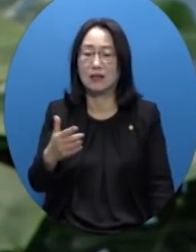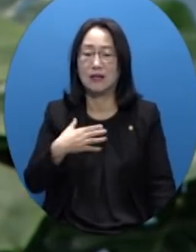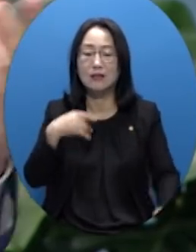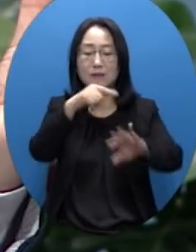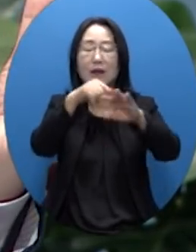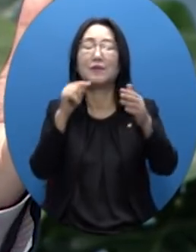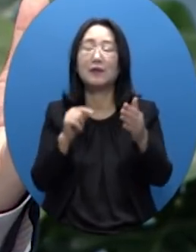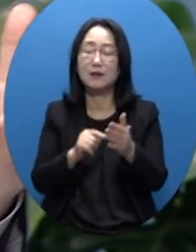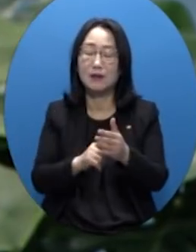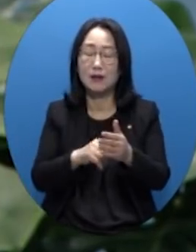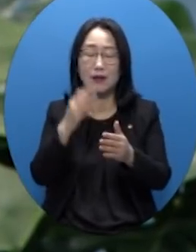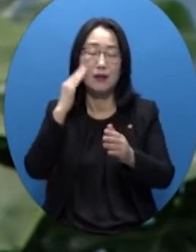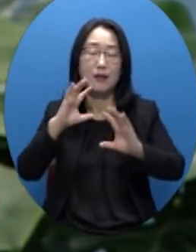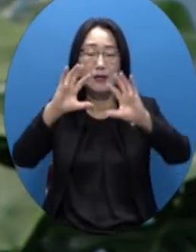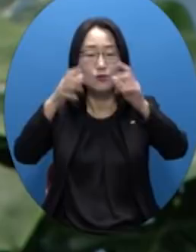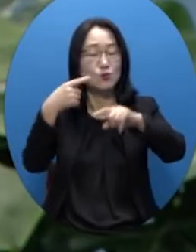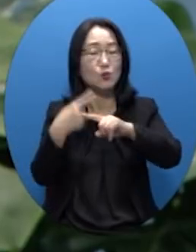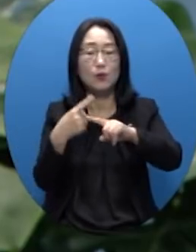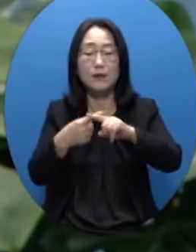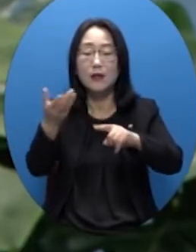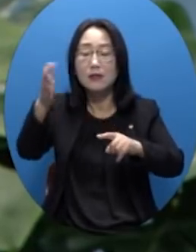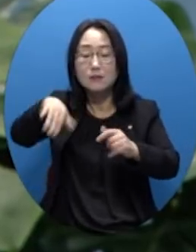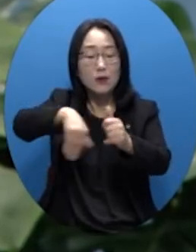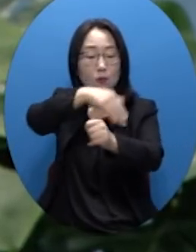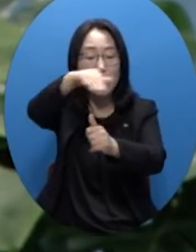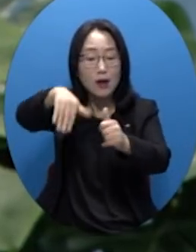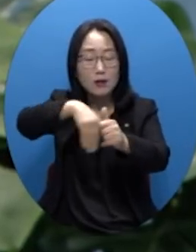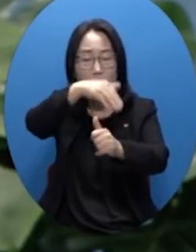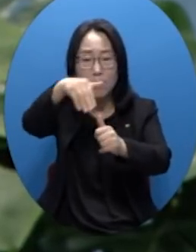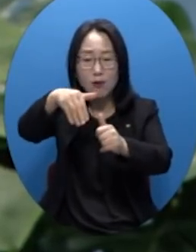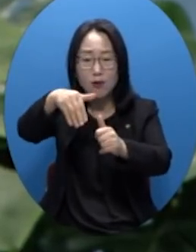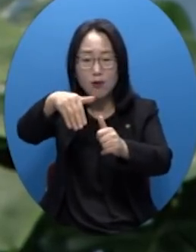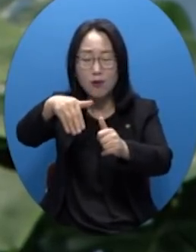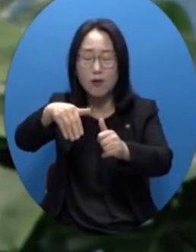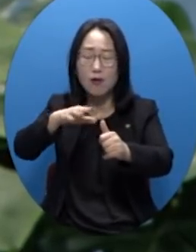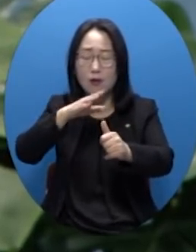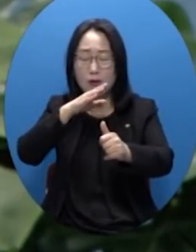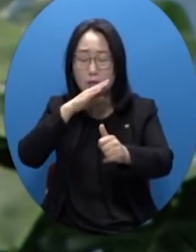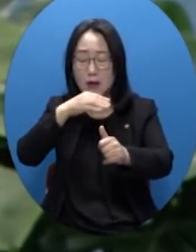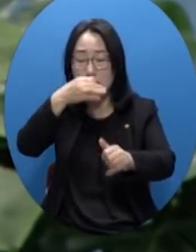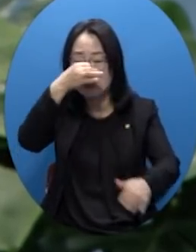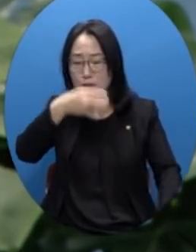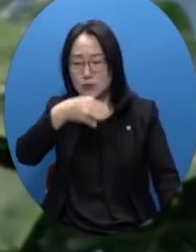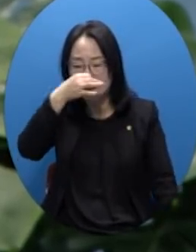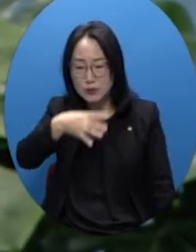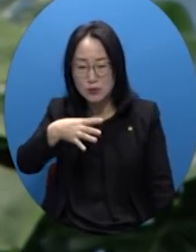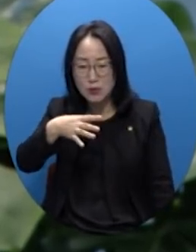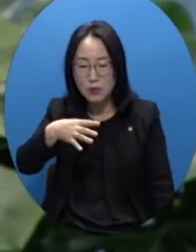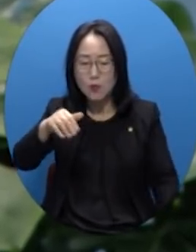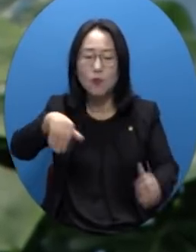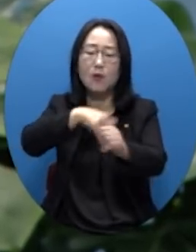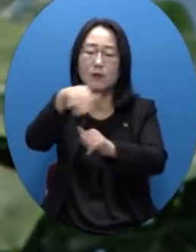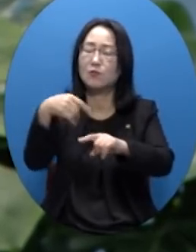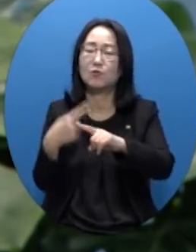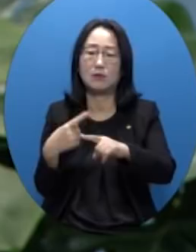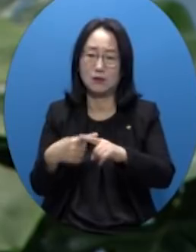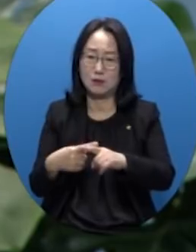나왔지만 환경은 여전히 척박한 사막 같은 환경인 것입니다